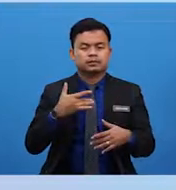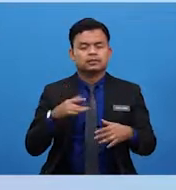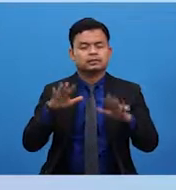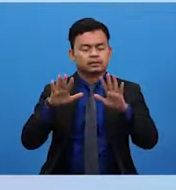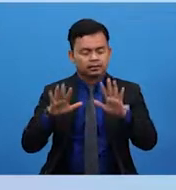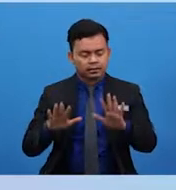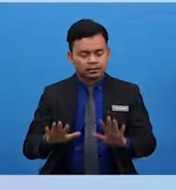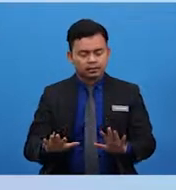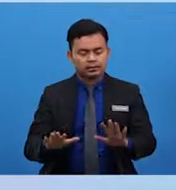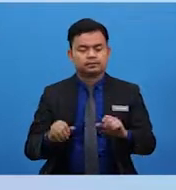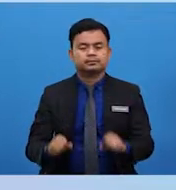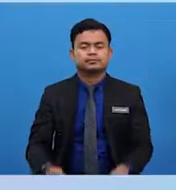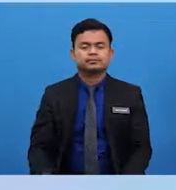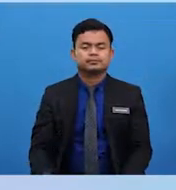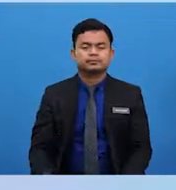ketenangan